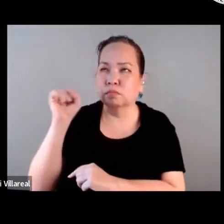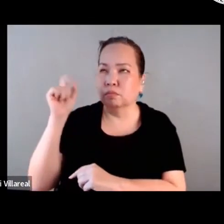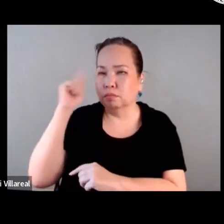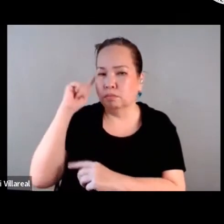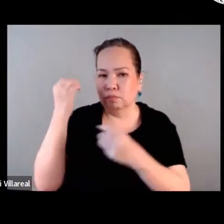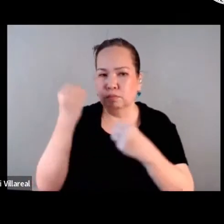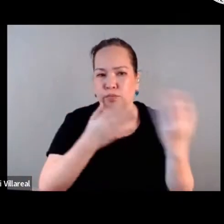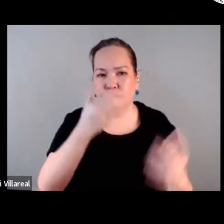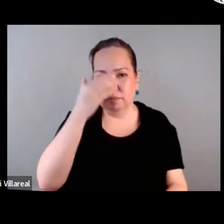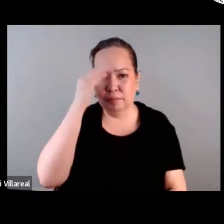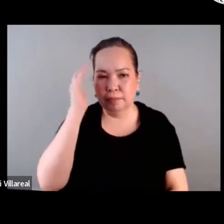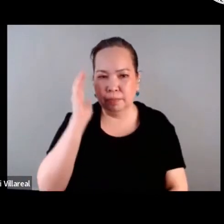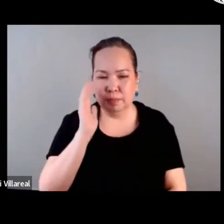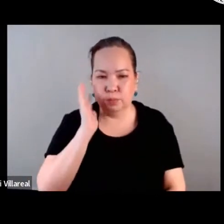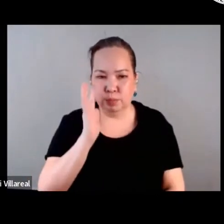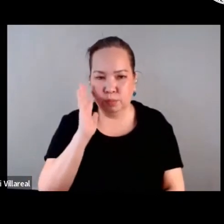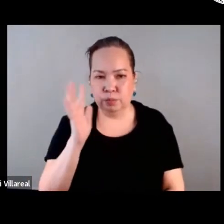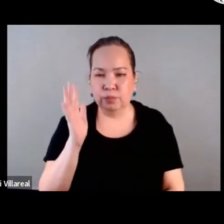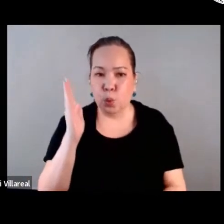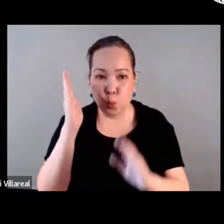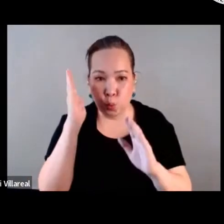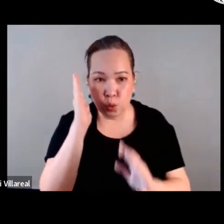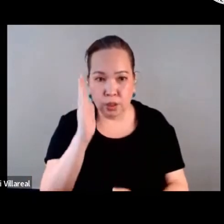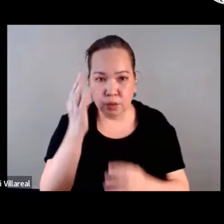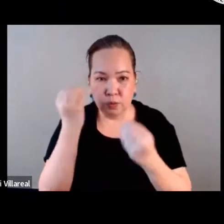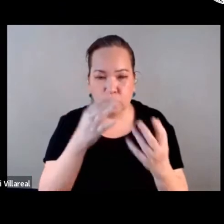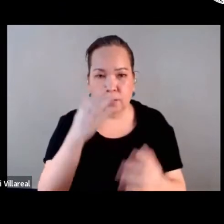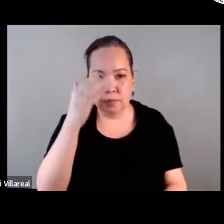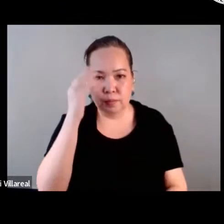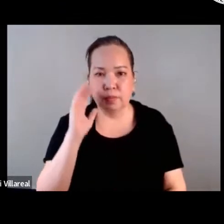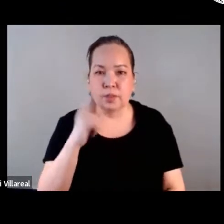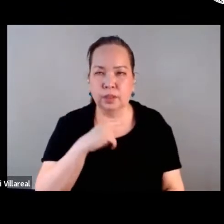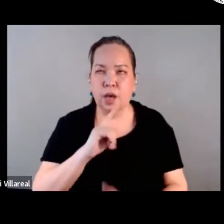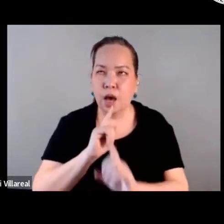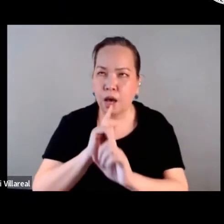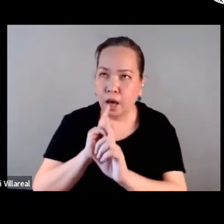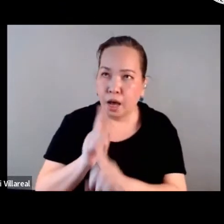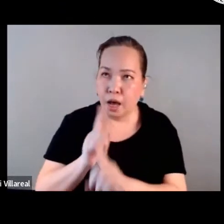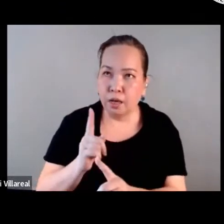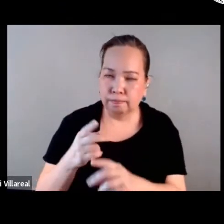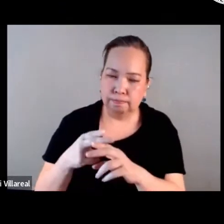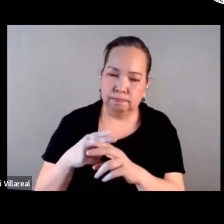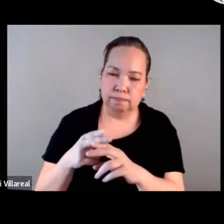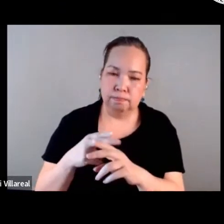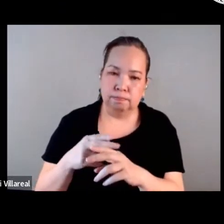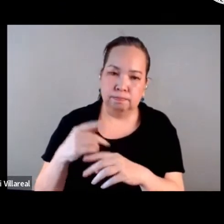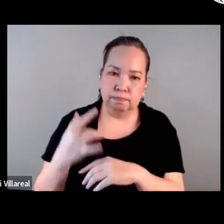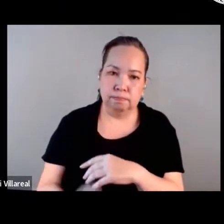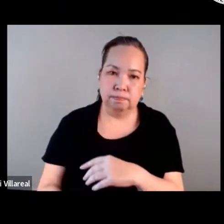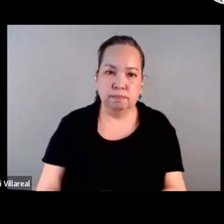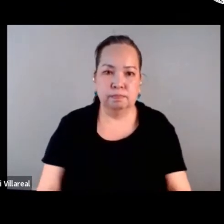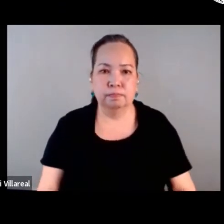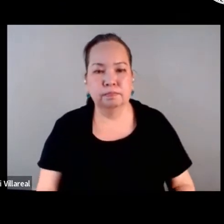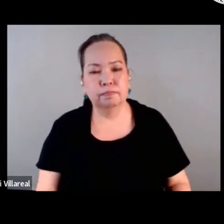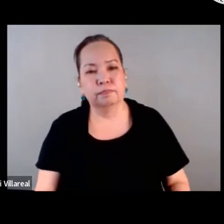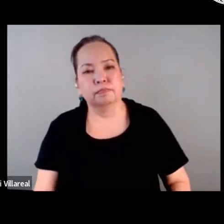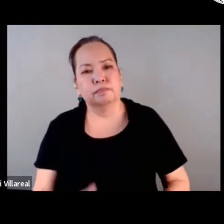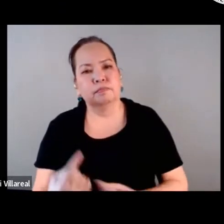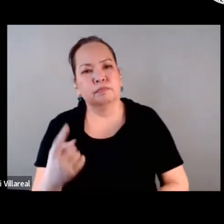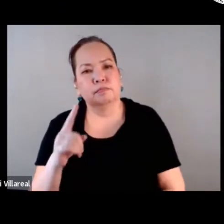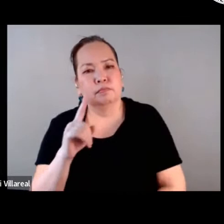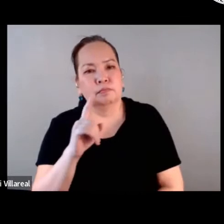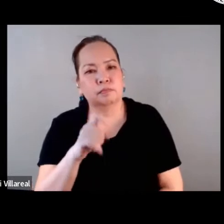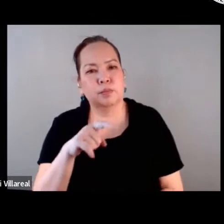Dr. Martinez ang bagay na yan at sasagutin po sa lalong madaling panahon. Maraming po salamat. Yung pong, Mr. Chair, yung